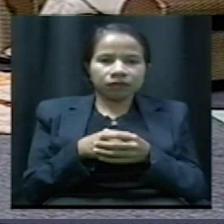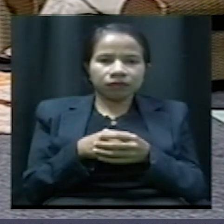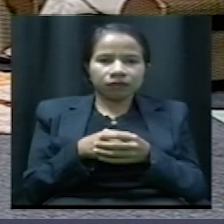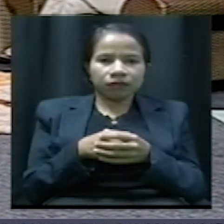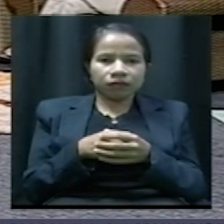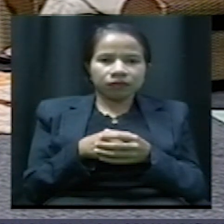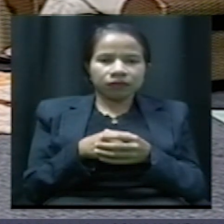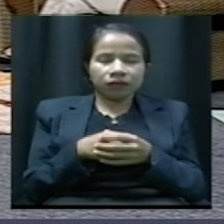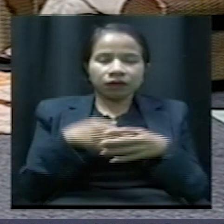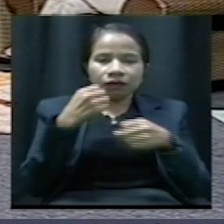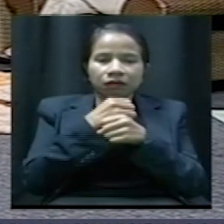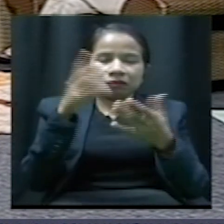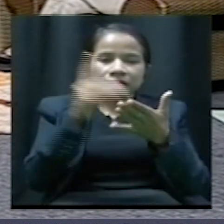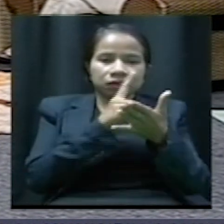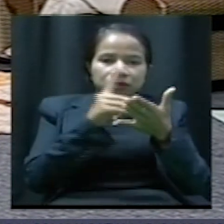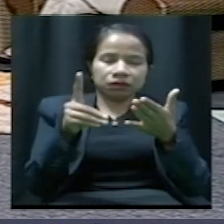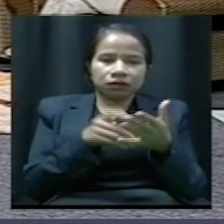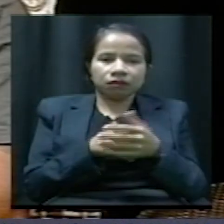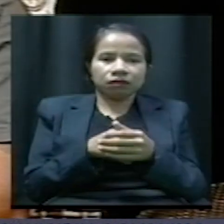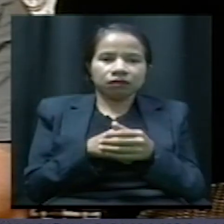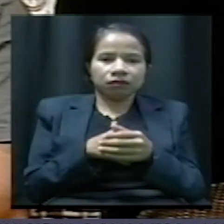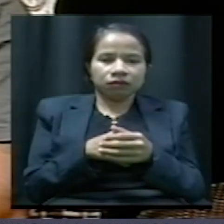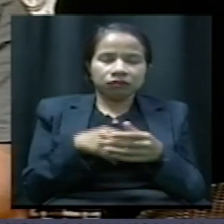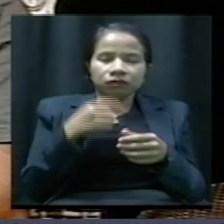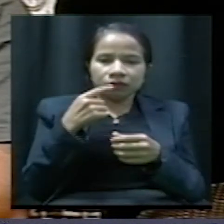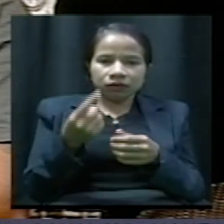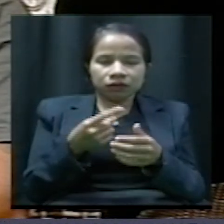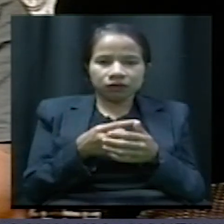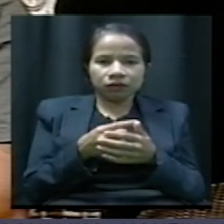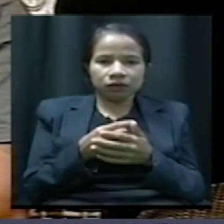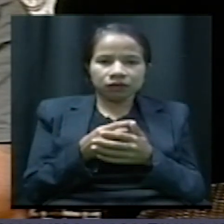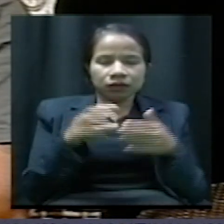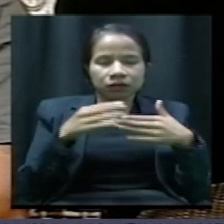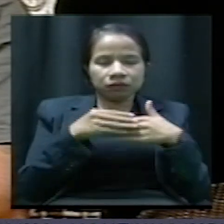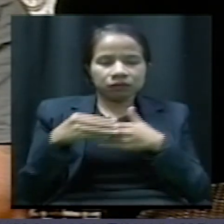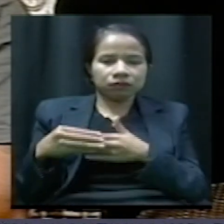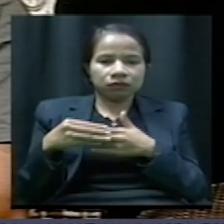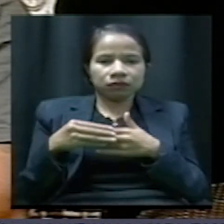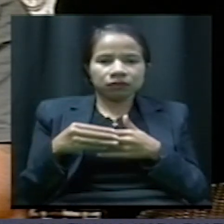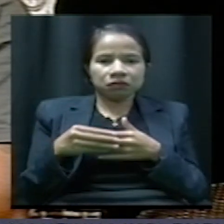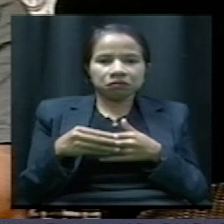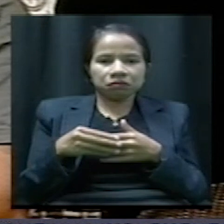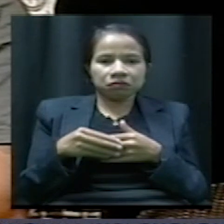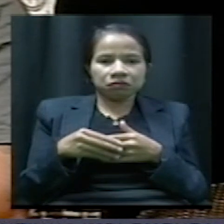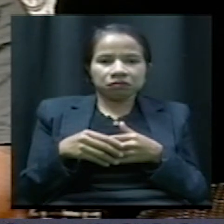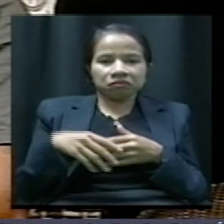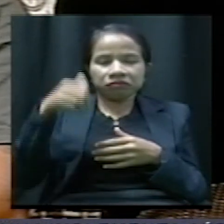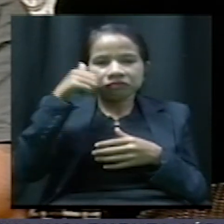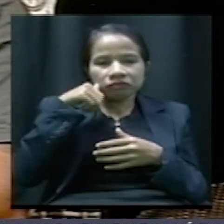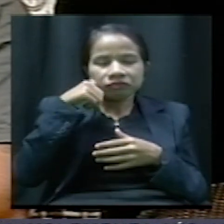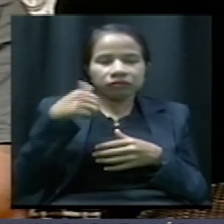maka ita halu hela diskriminasaun positivos significa liliu baitne inang fetong sira